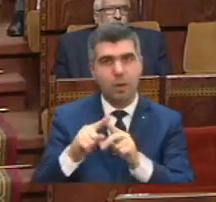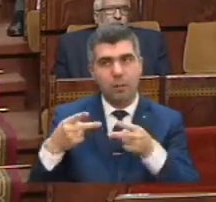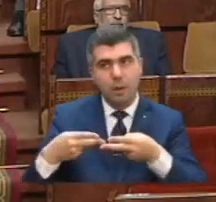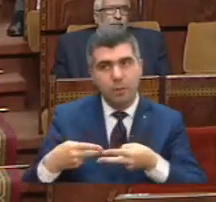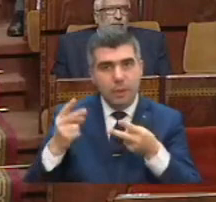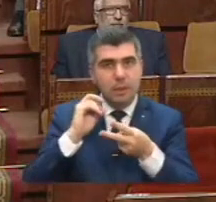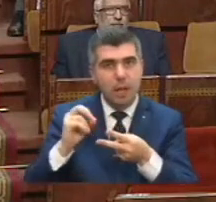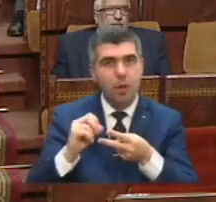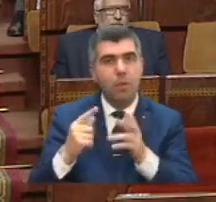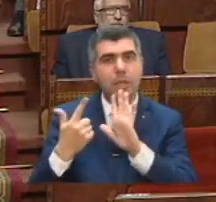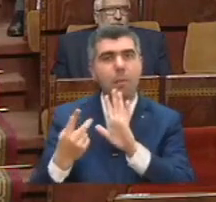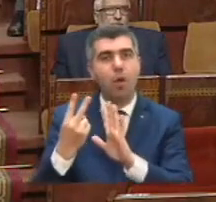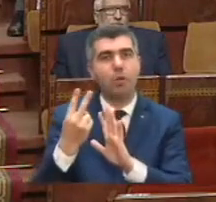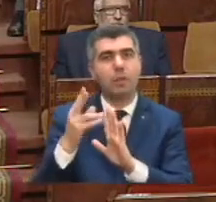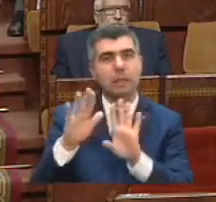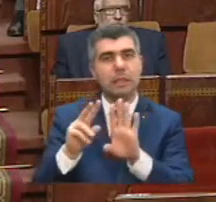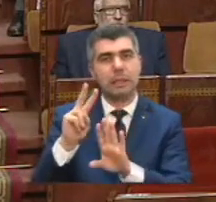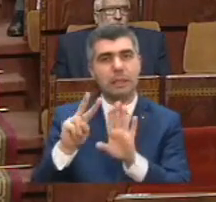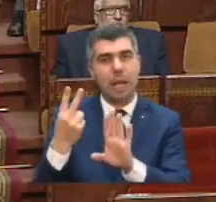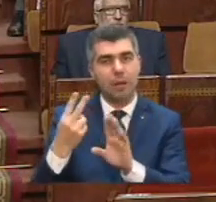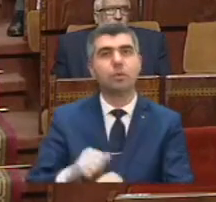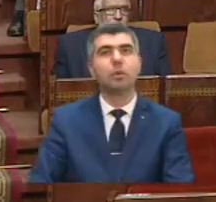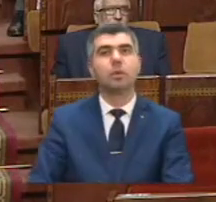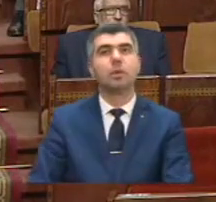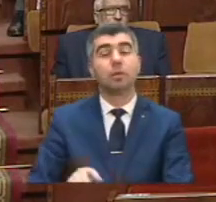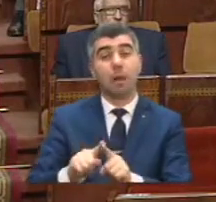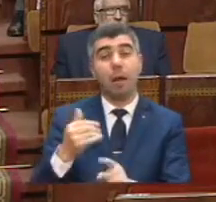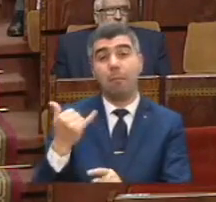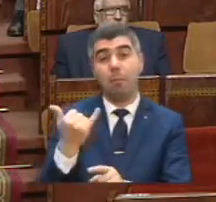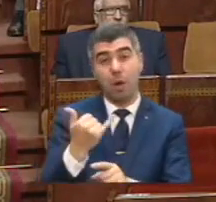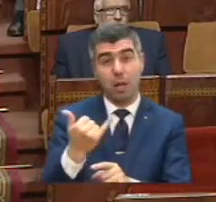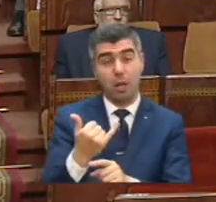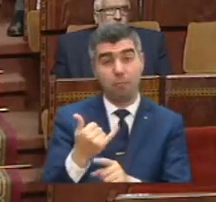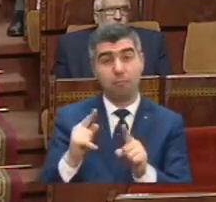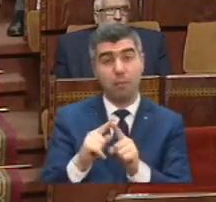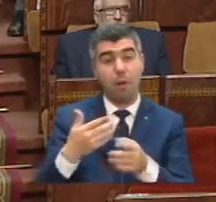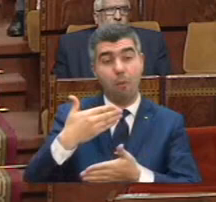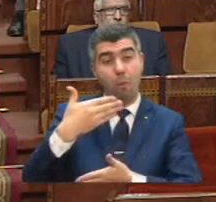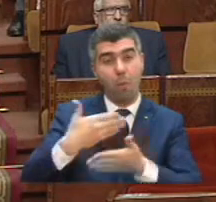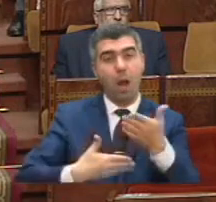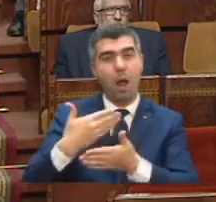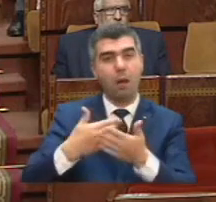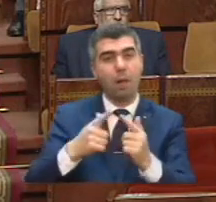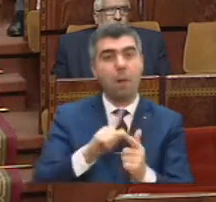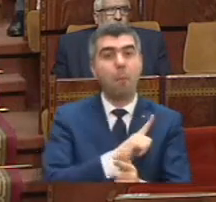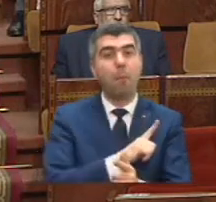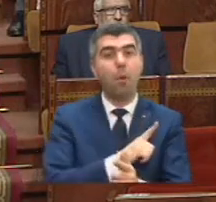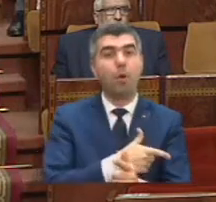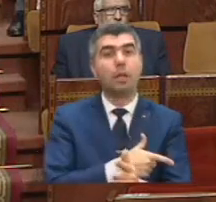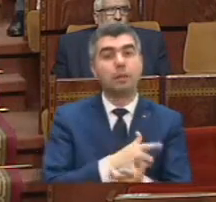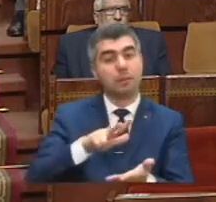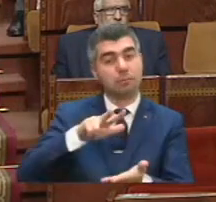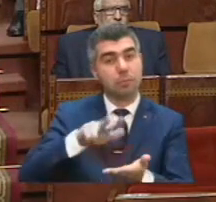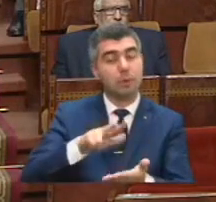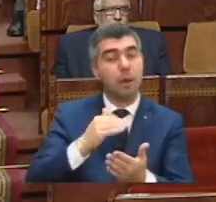دابا ديال اصدار اهم مرسوم اللي تكلمت عليه اللي هو المتعلق بشرطه المقالع، كنتمناو